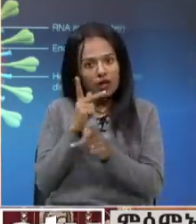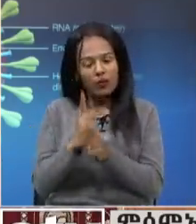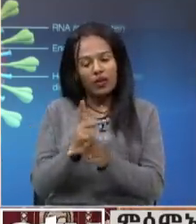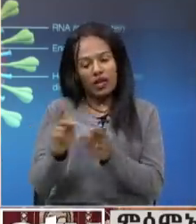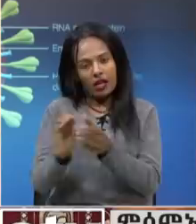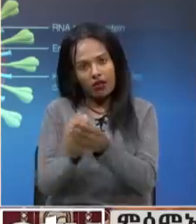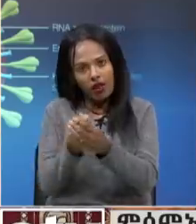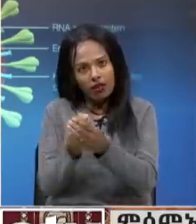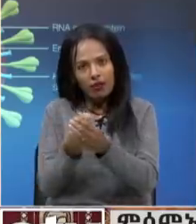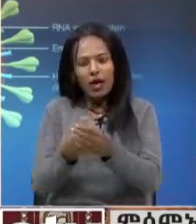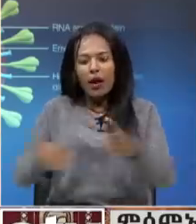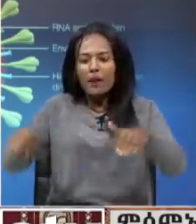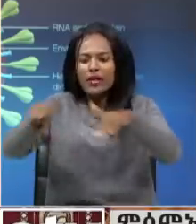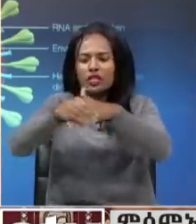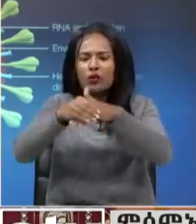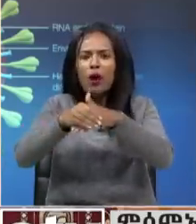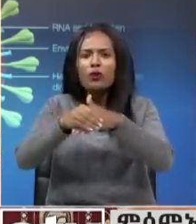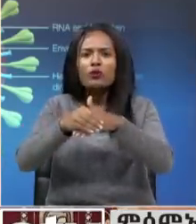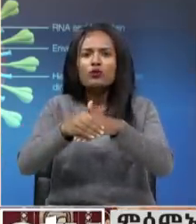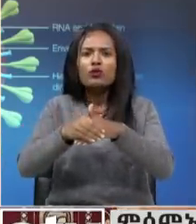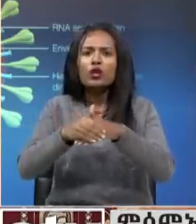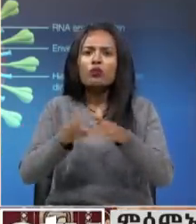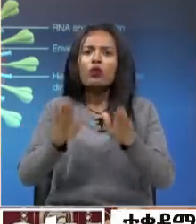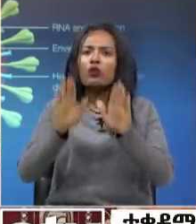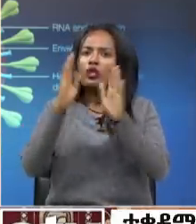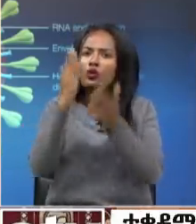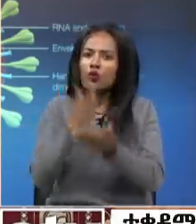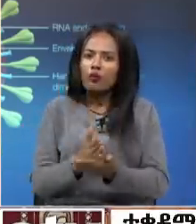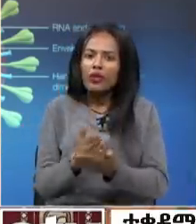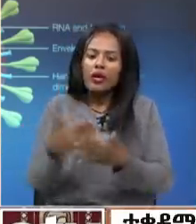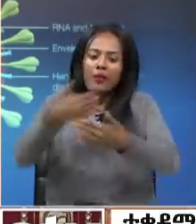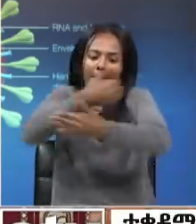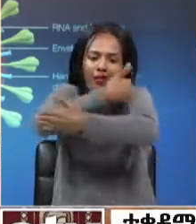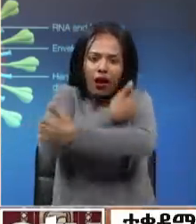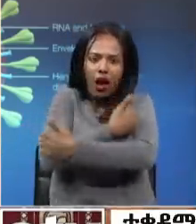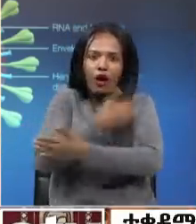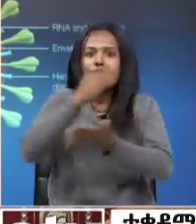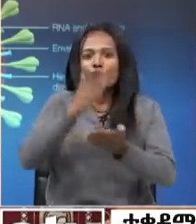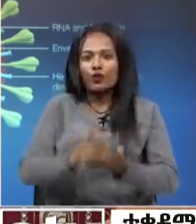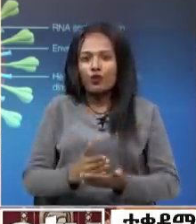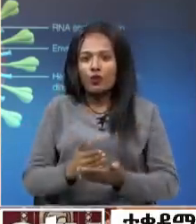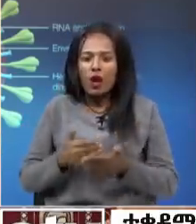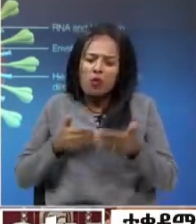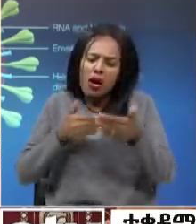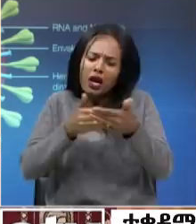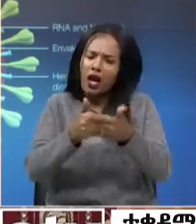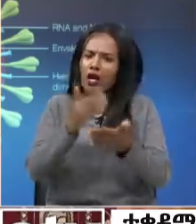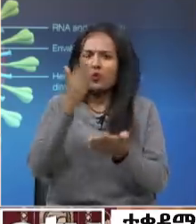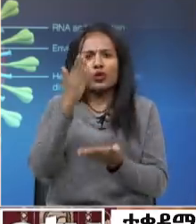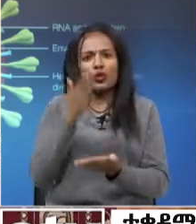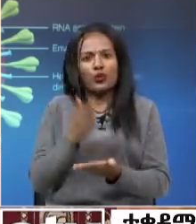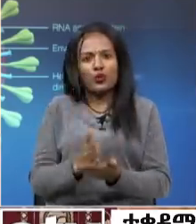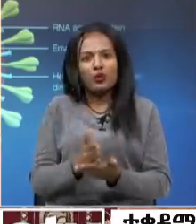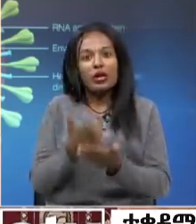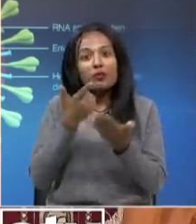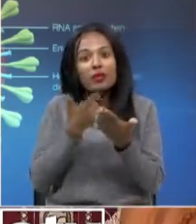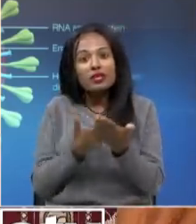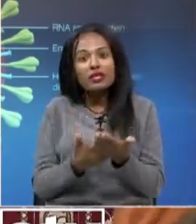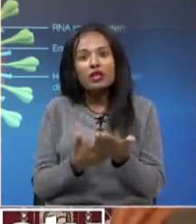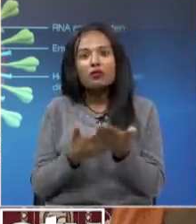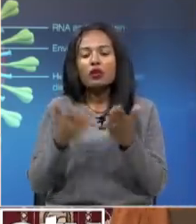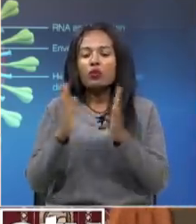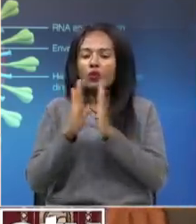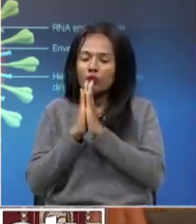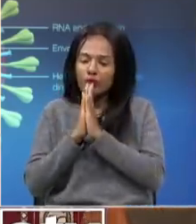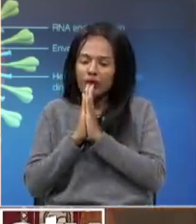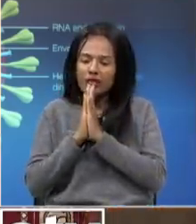እንታጠብ። መጨባበጡን ደግሞ መዘያየሩን እንተው፣ መተቃቀፉን እንተው፣ መቀራረቡን እንተው። በዚህም በሰደቃውም